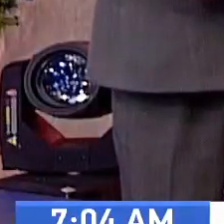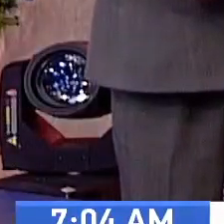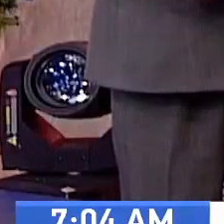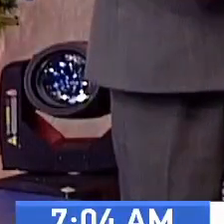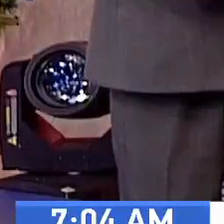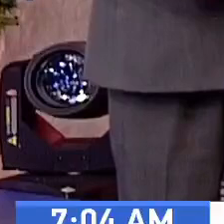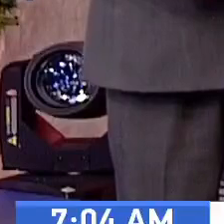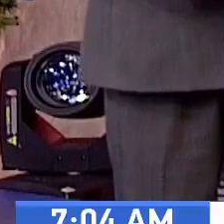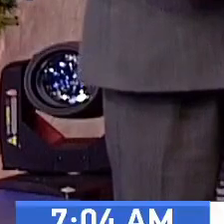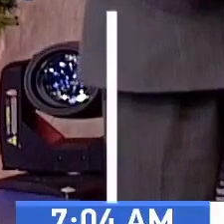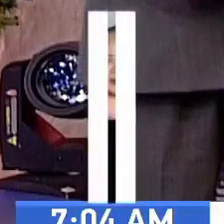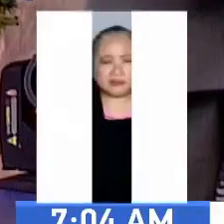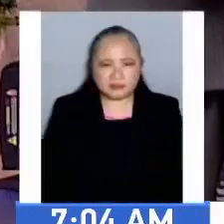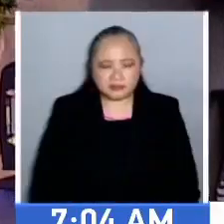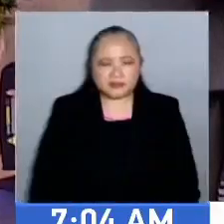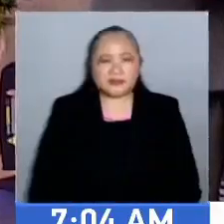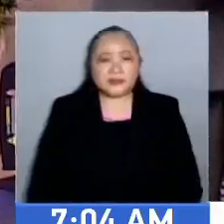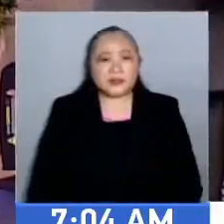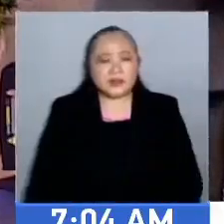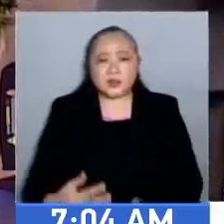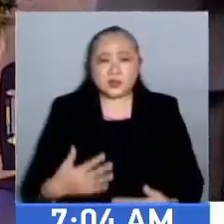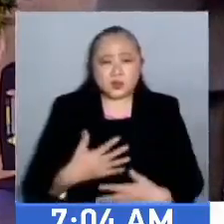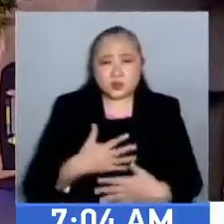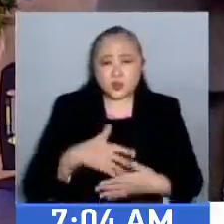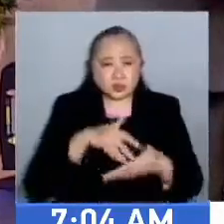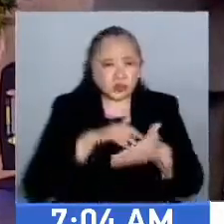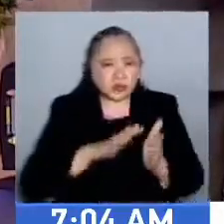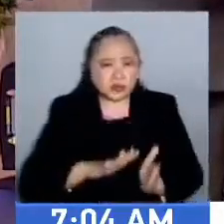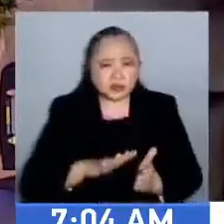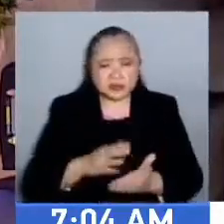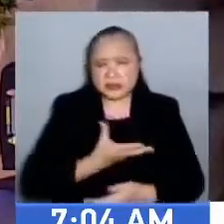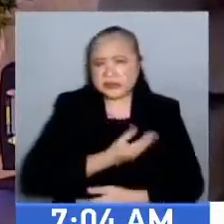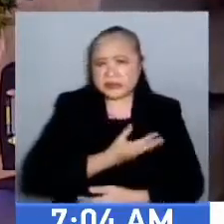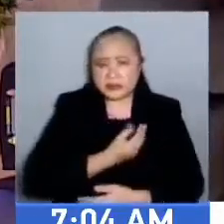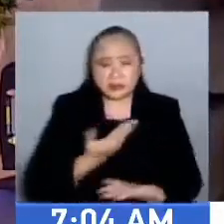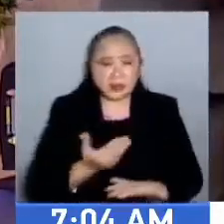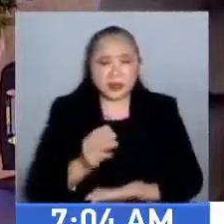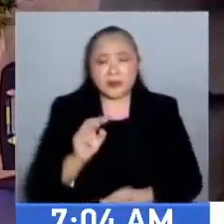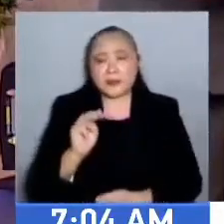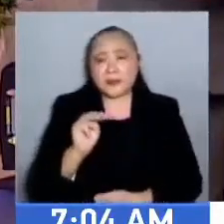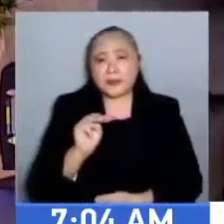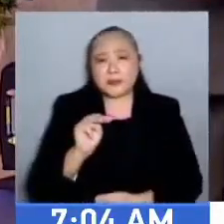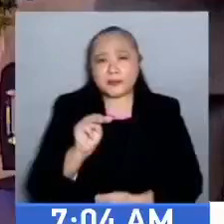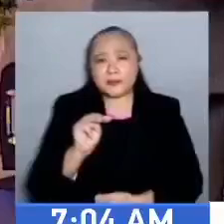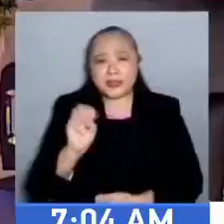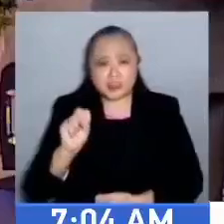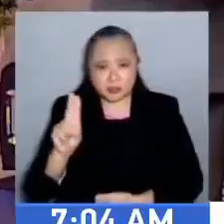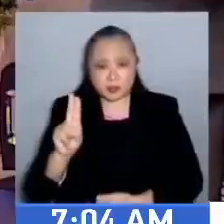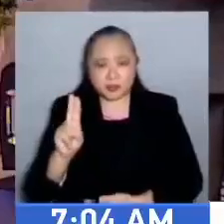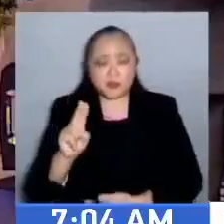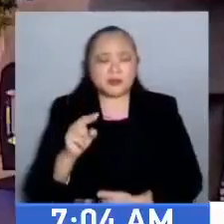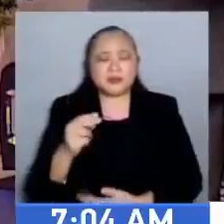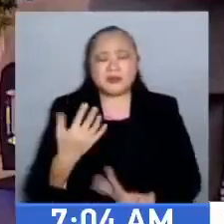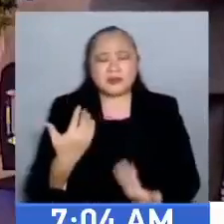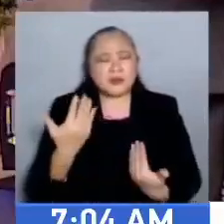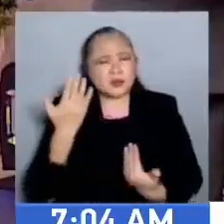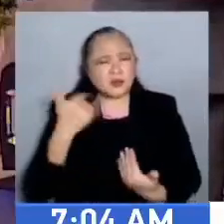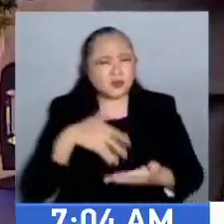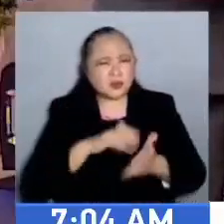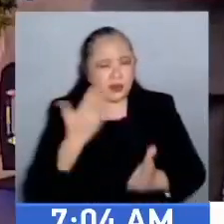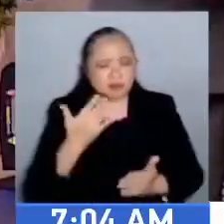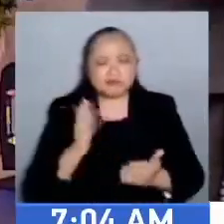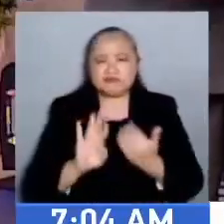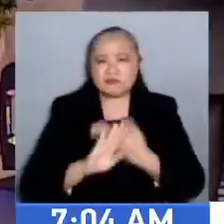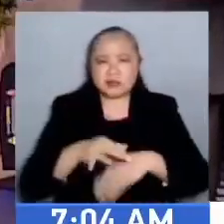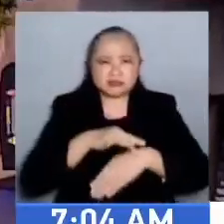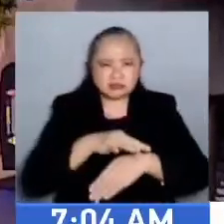Nangangamba ang ilang estudyante ng Mindanao State University sa Marawi City ngayong baliktad sila sa face-to-face classes isang linggo matapos ang